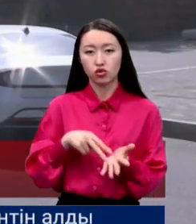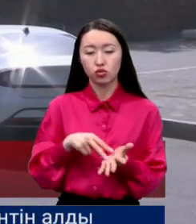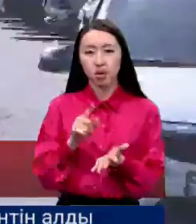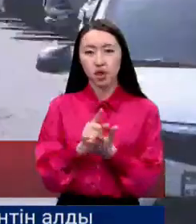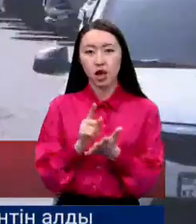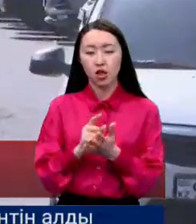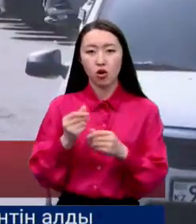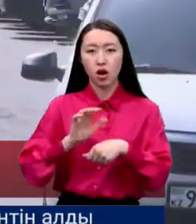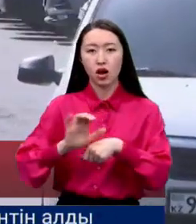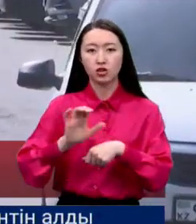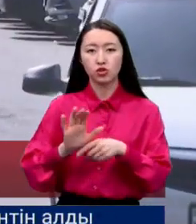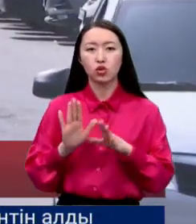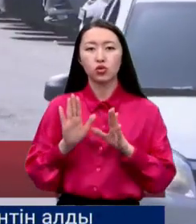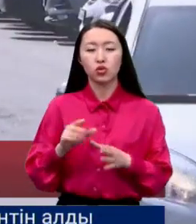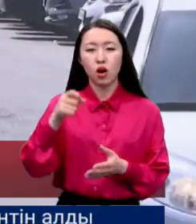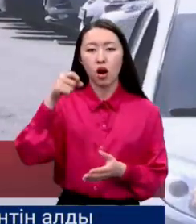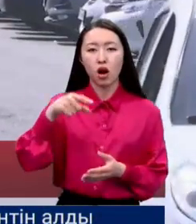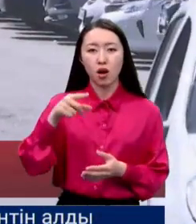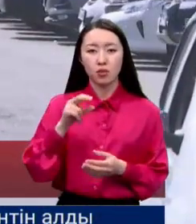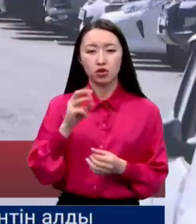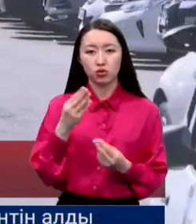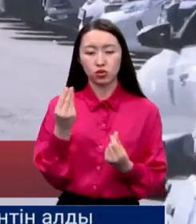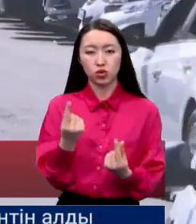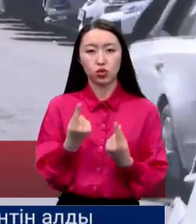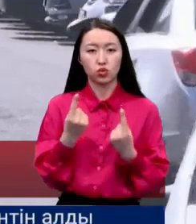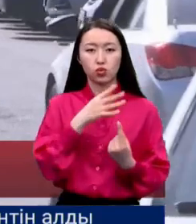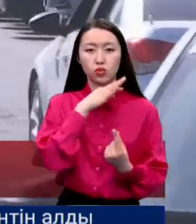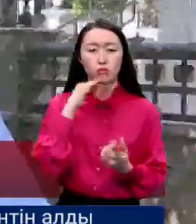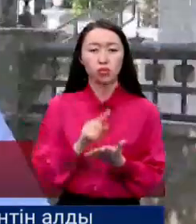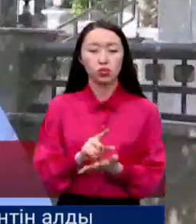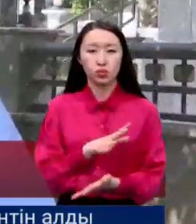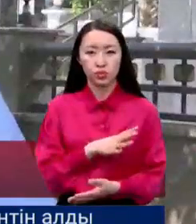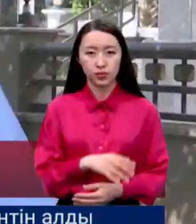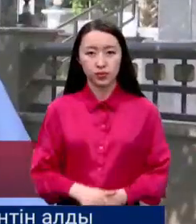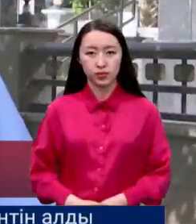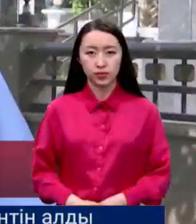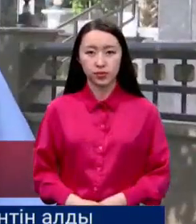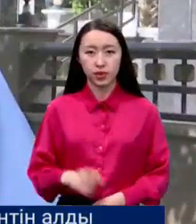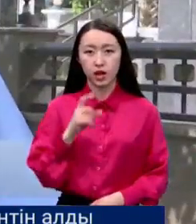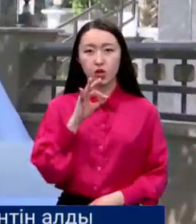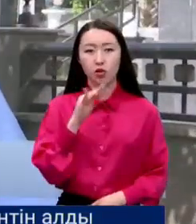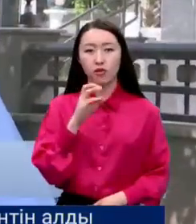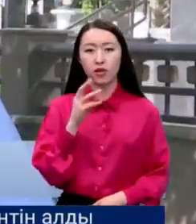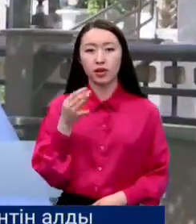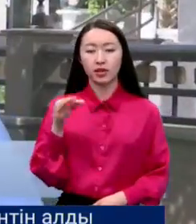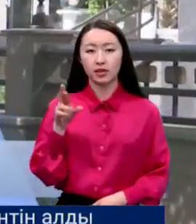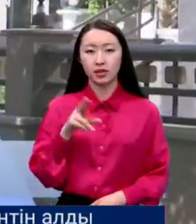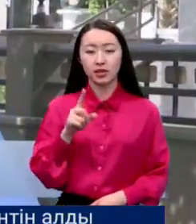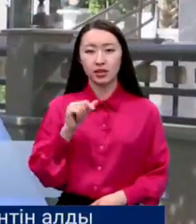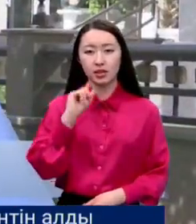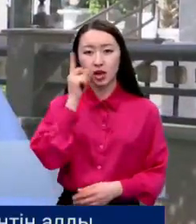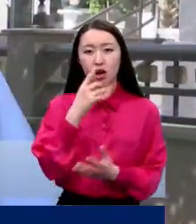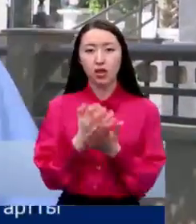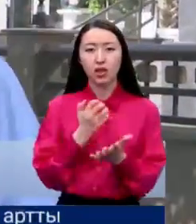налоговых отчислений – лишь капля в море, убеждены независимые эксперты. Хорватия, Загреб, да? Доход